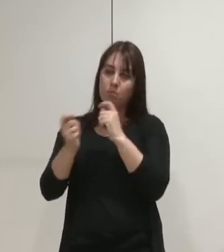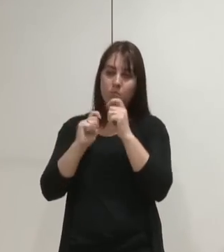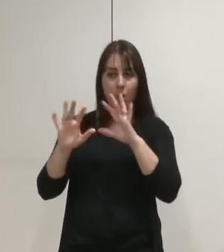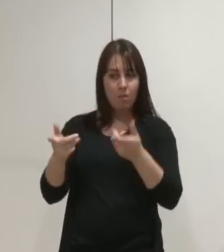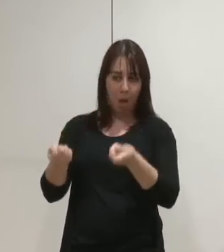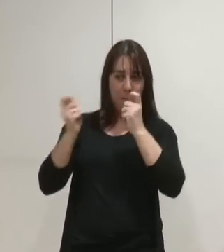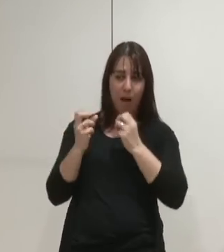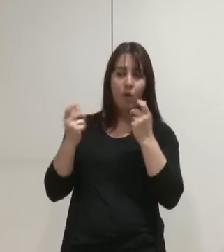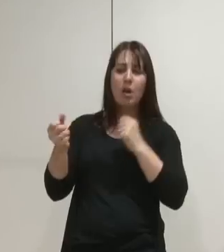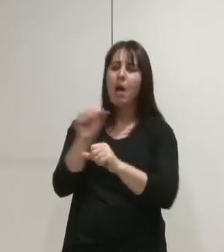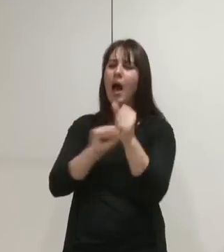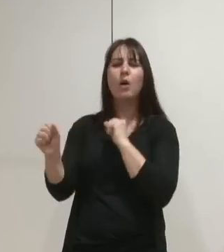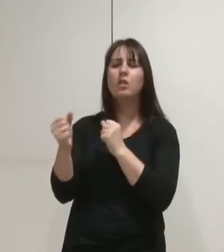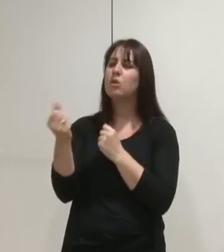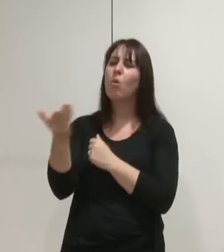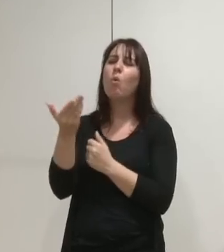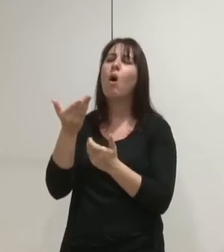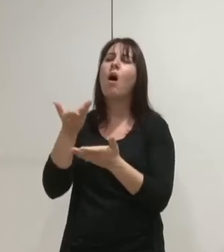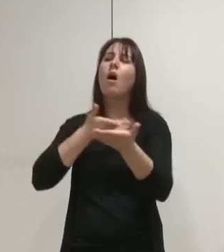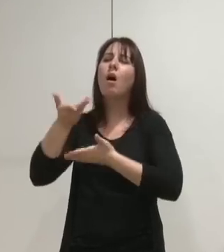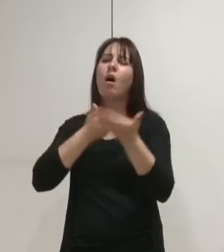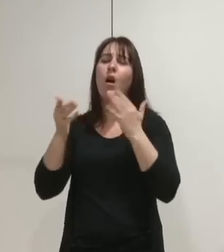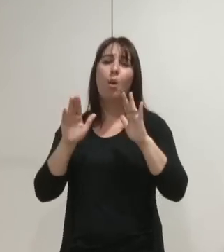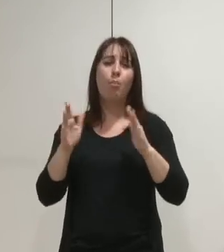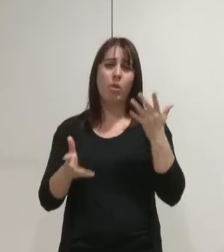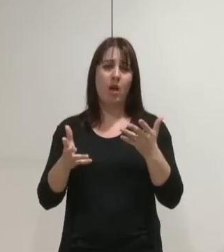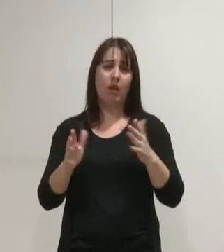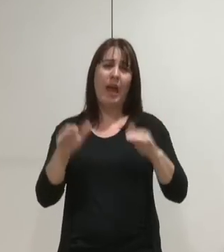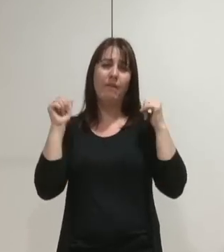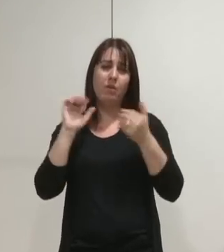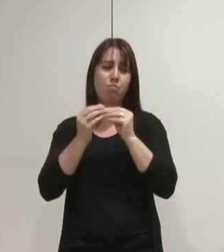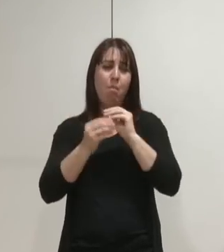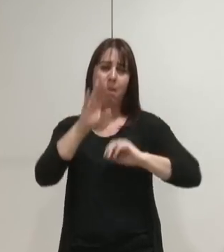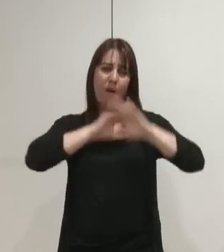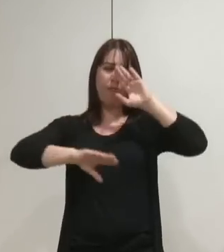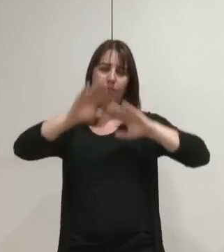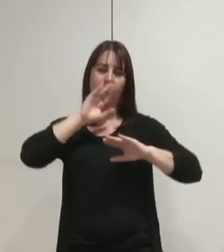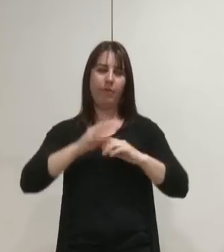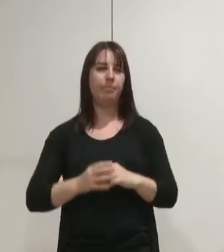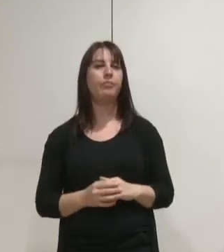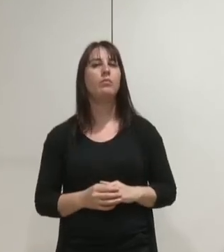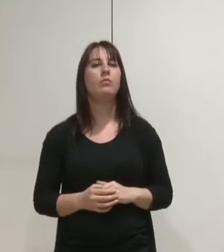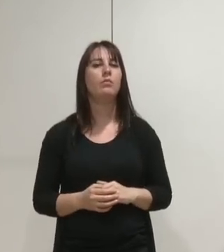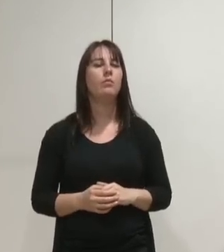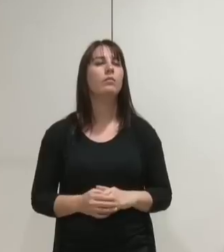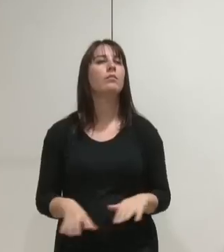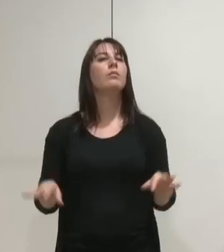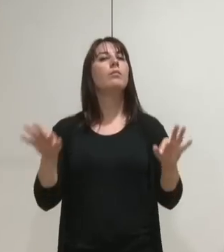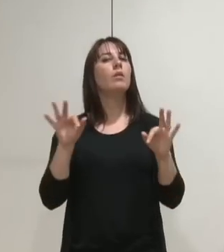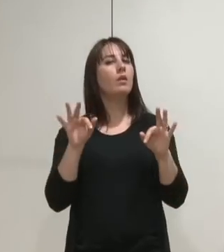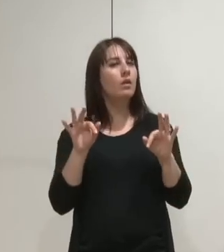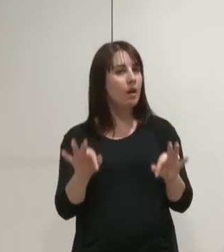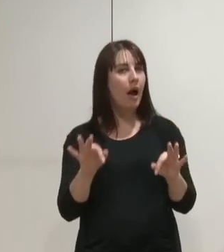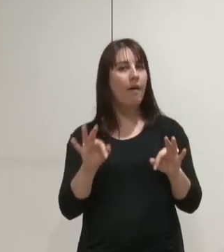vous auriez évité bien des soucis pour ce qui concerne la manifestation la